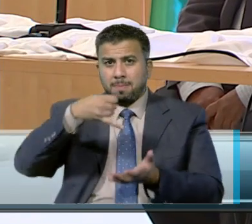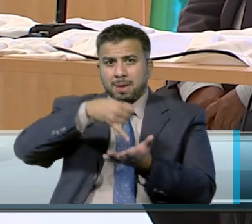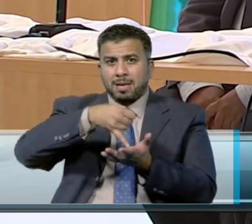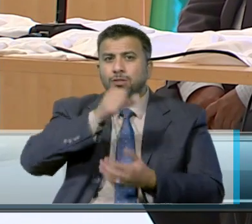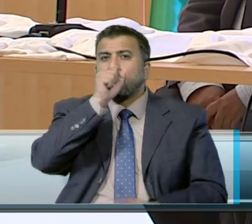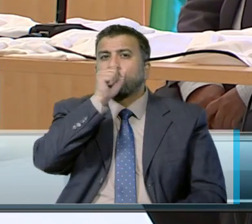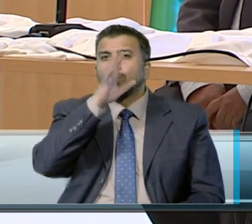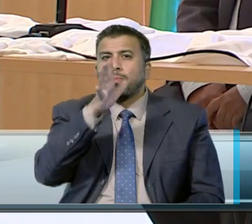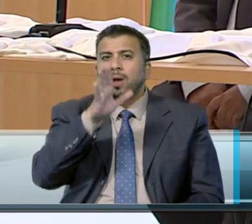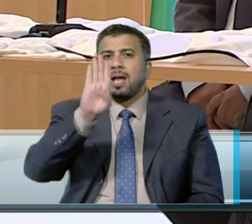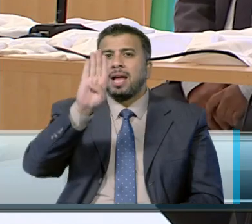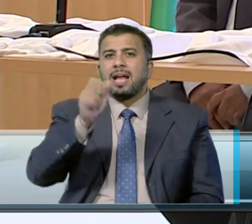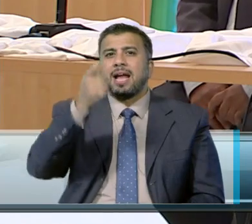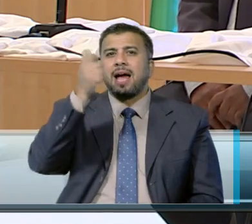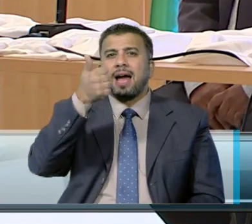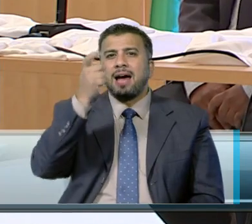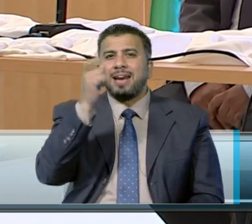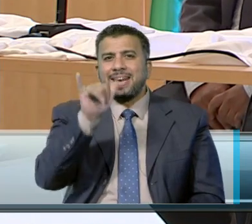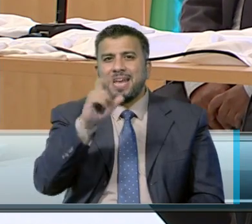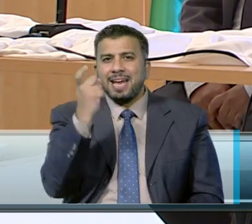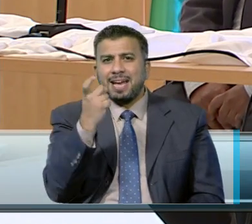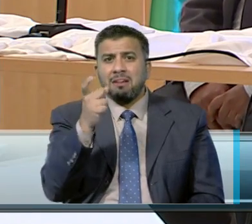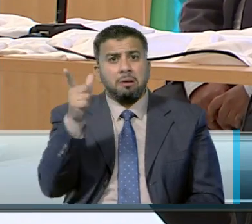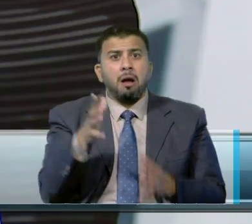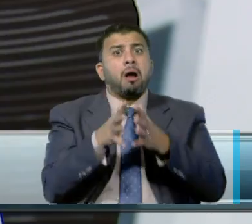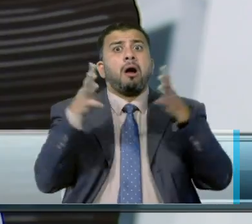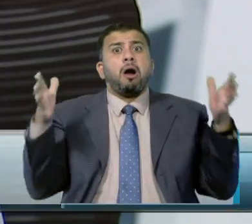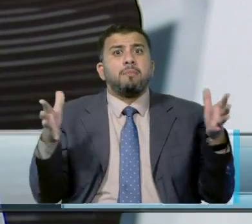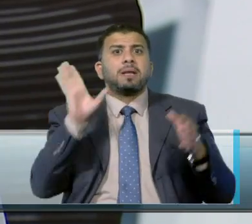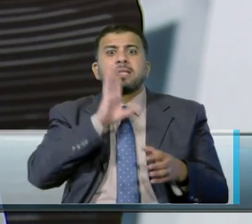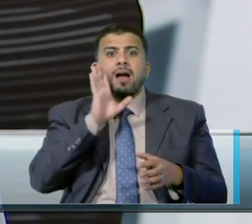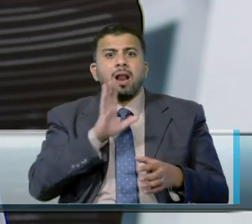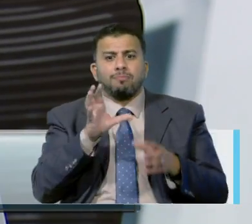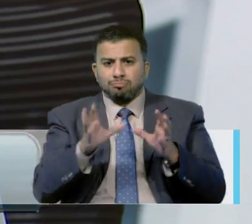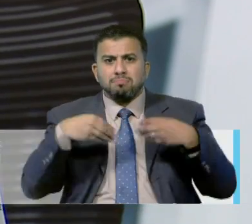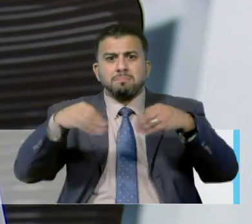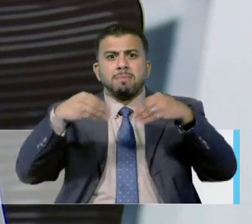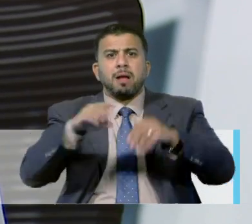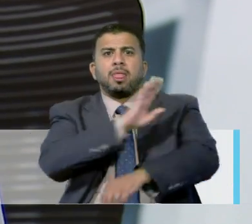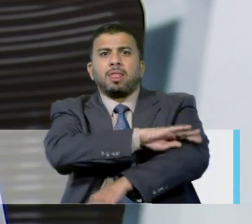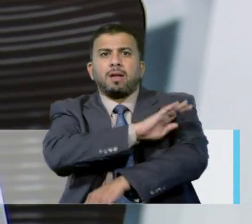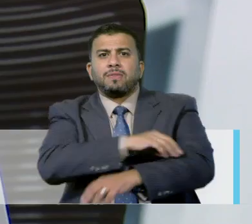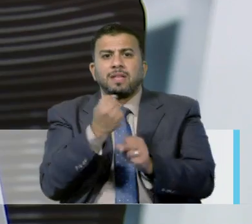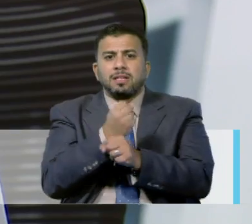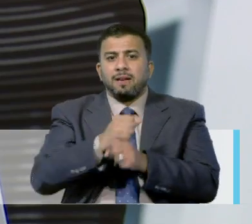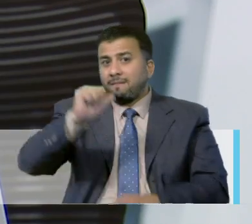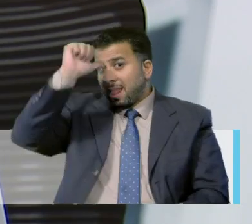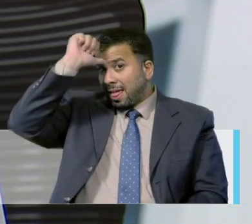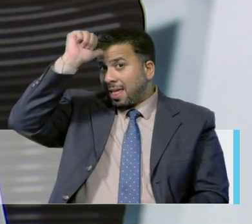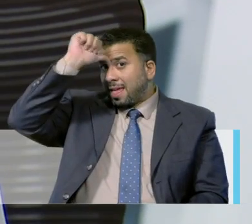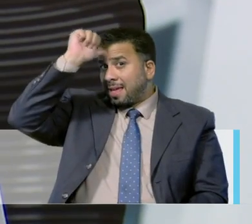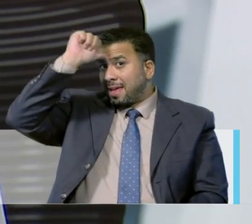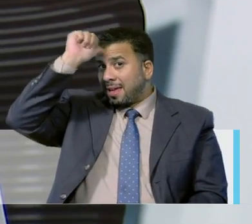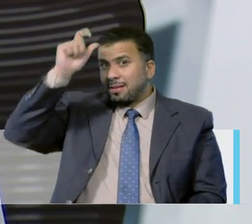إكسبو معرض كارير أوتساف، إحدى أكبر الفعاليات التعليمية ومعارض التوظيف في الهند، وذلك